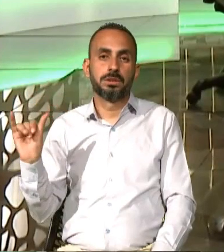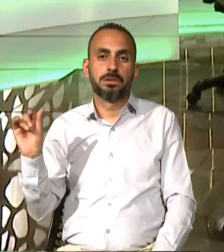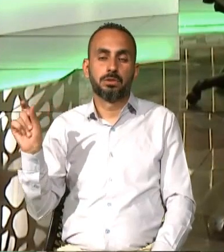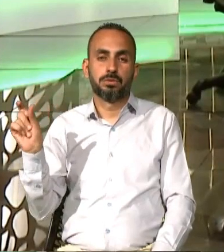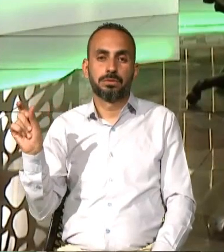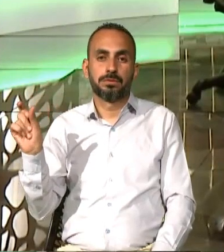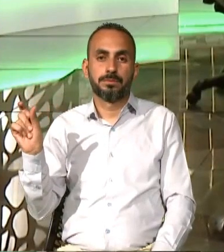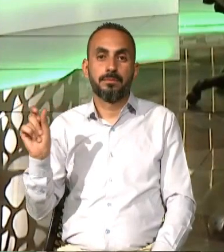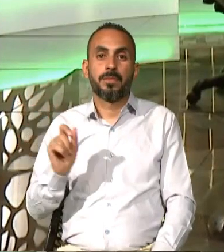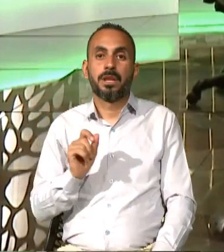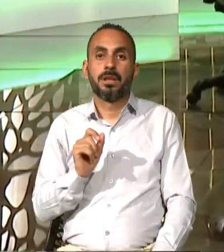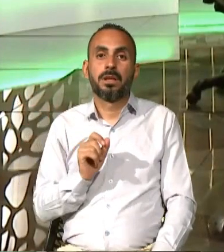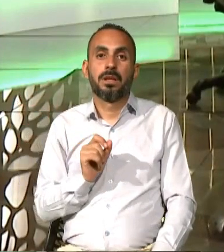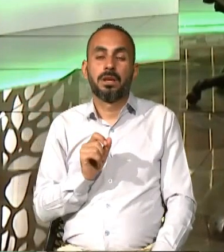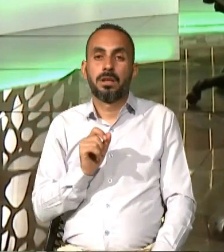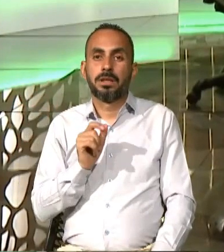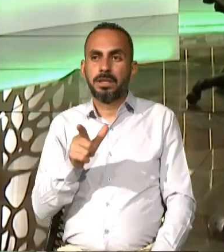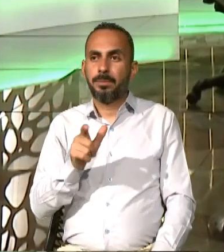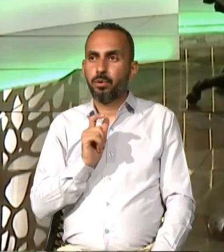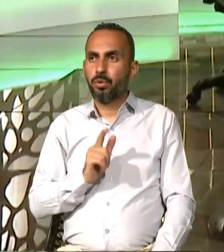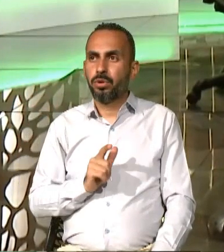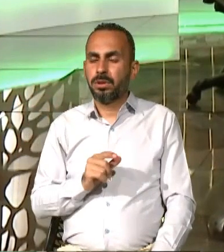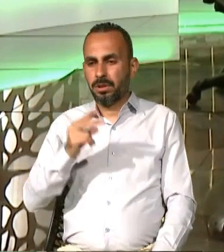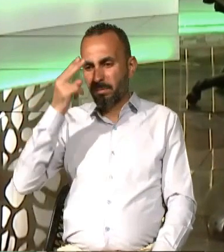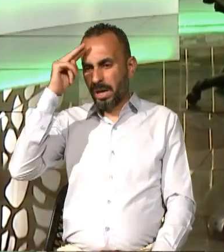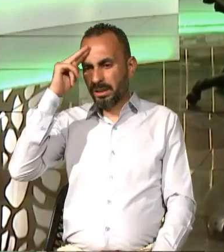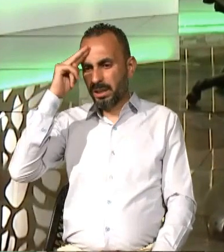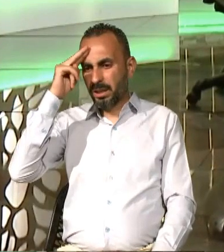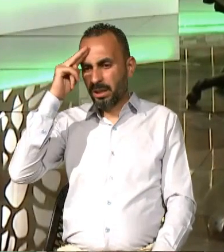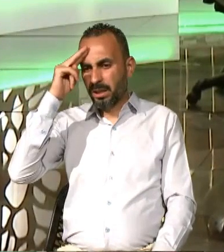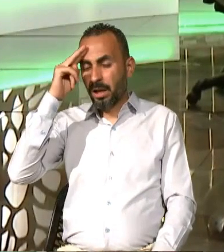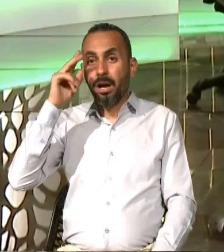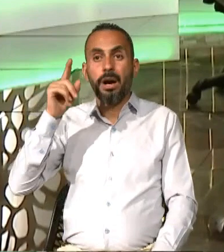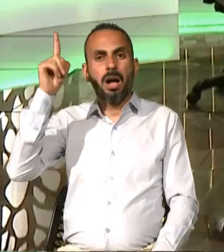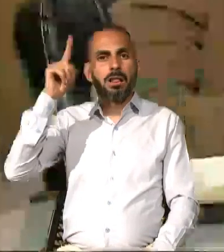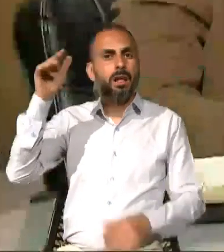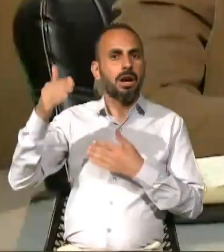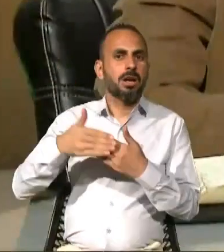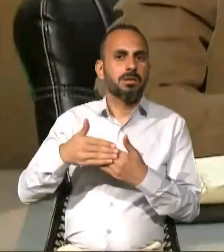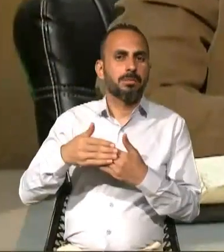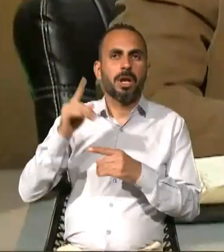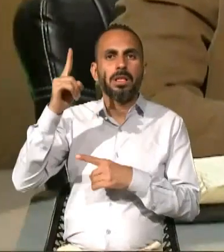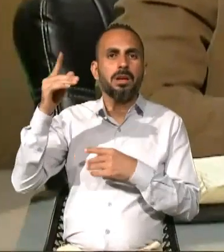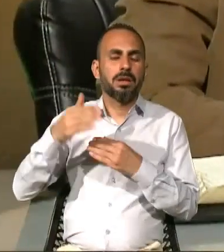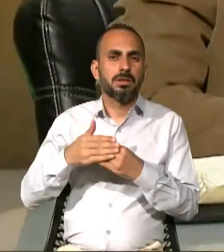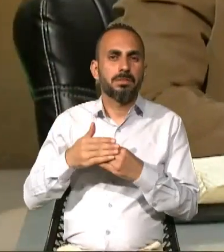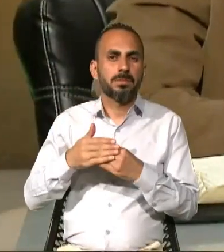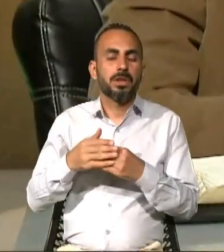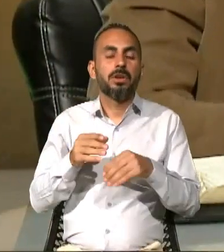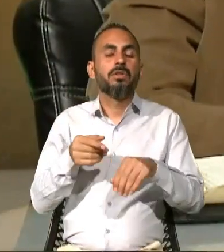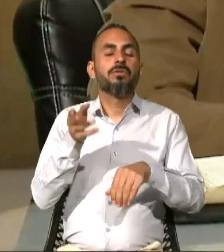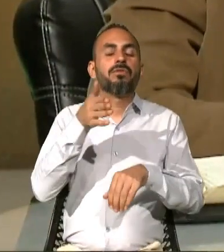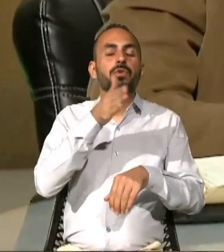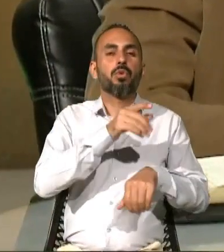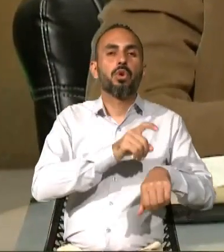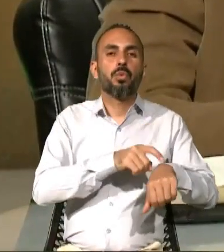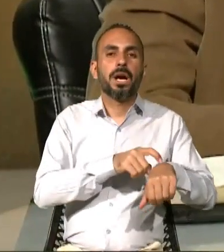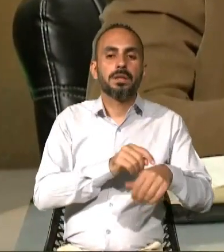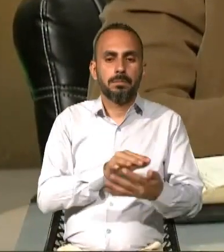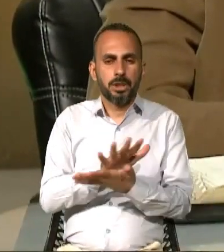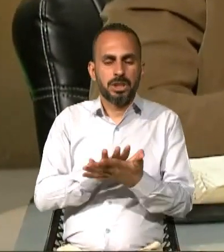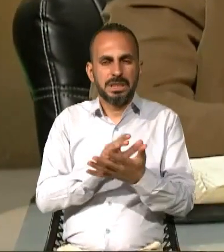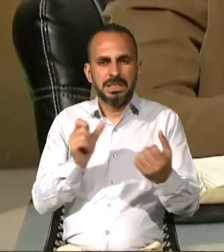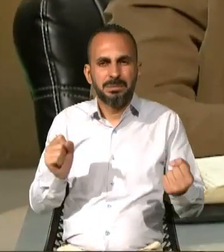اقدرش اقول كده. يعني ما تقدرش تقول ان الكورونا ده بيتكلم على نهايه العالم، ولا انا ولا غيري يقدر يجزم بهذا الفكر